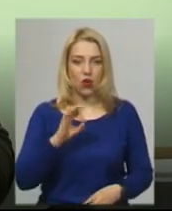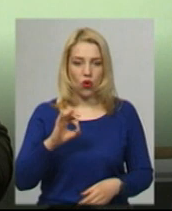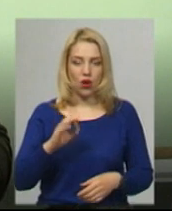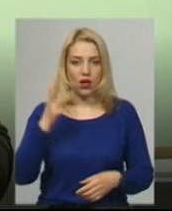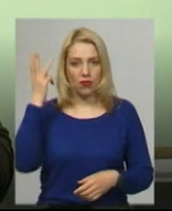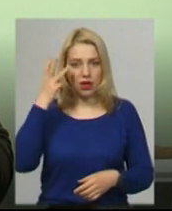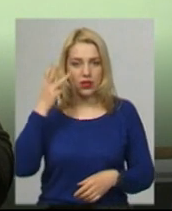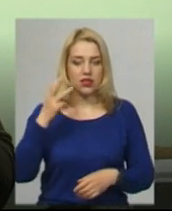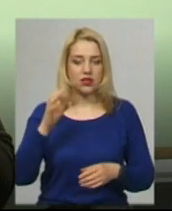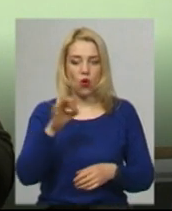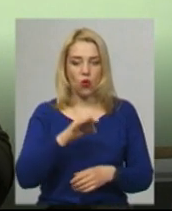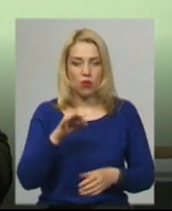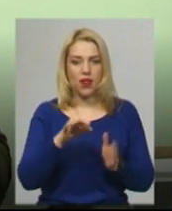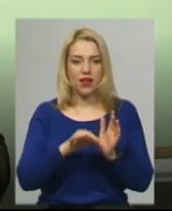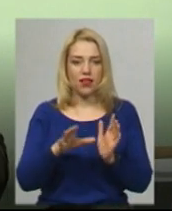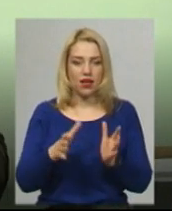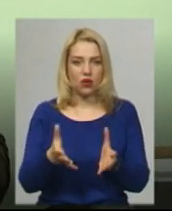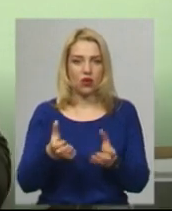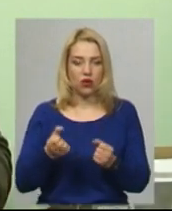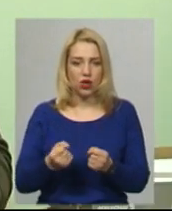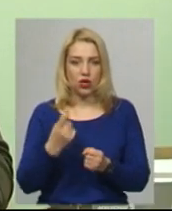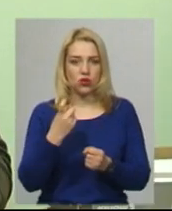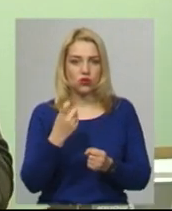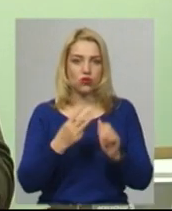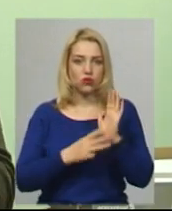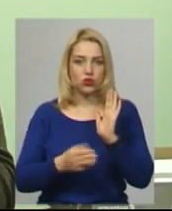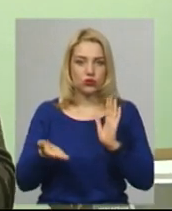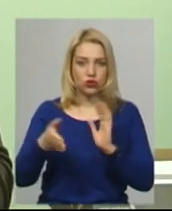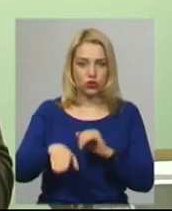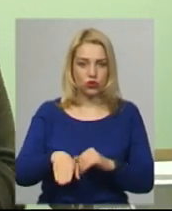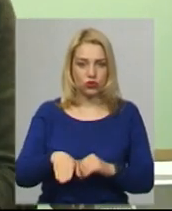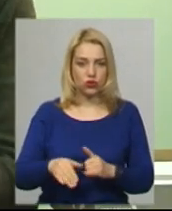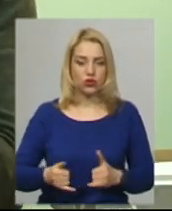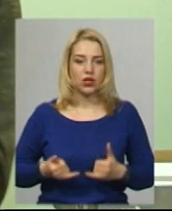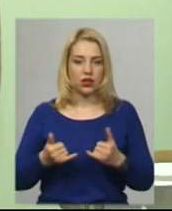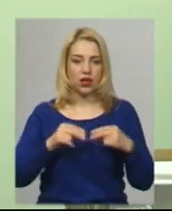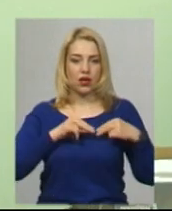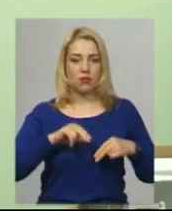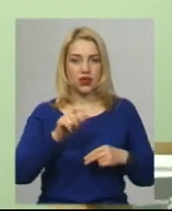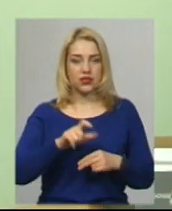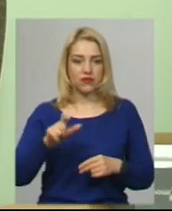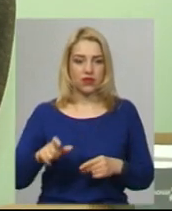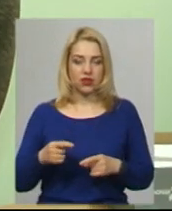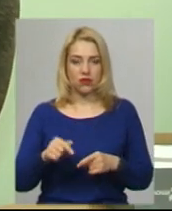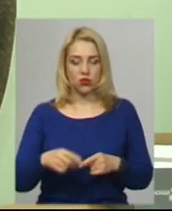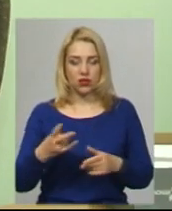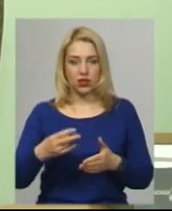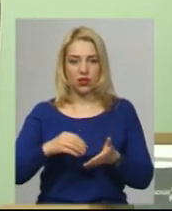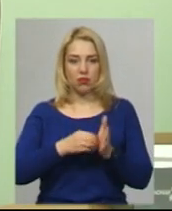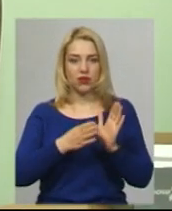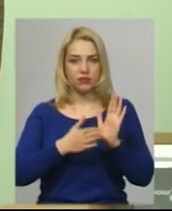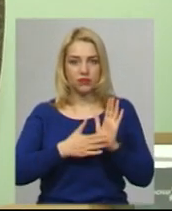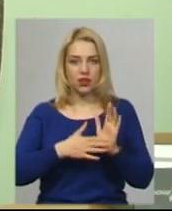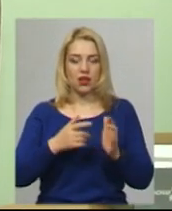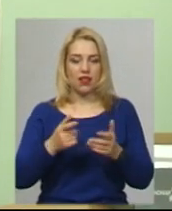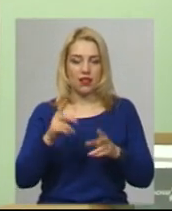обленерго посвідчення в кількості 180 штук для працівників. Тут вам потрібно вказати назву організації,